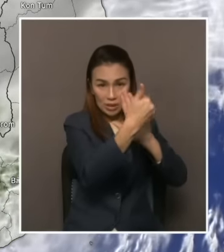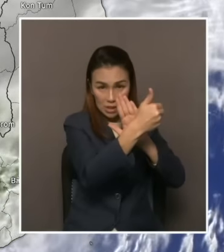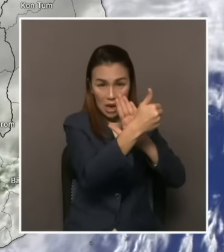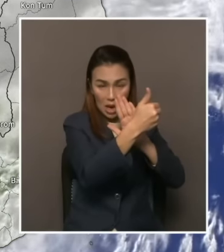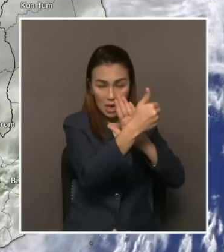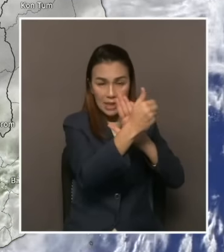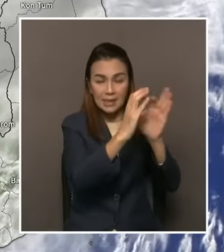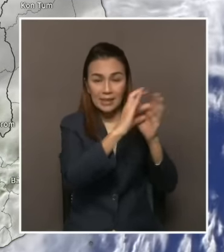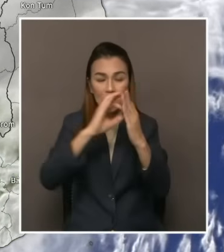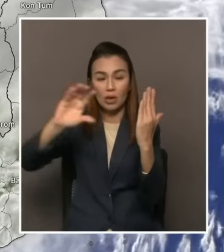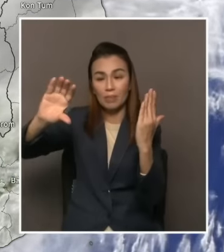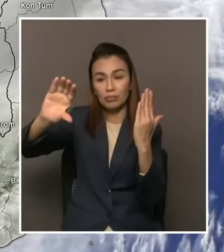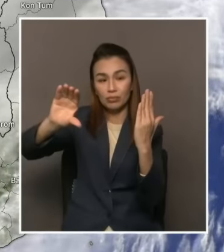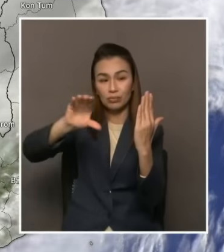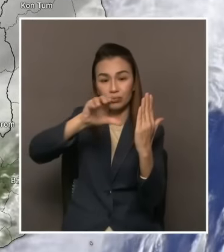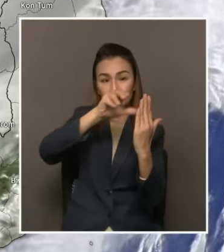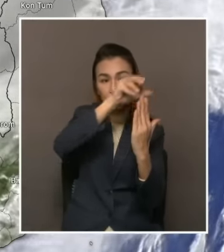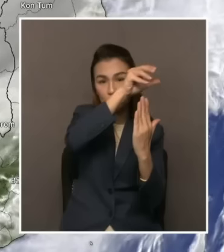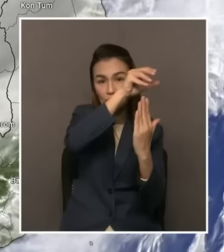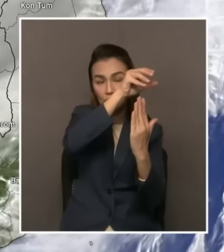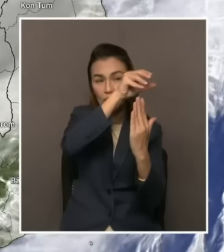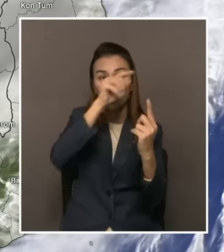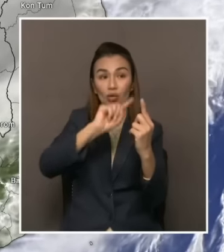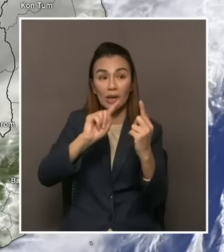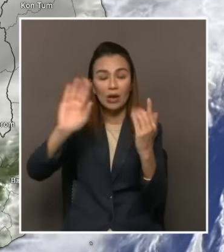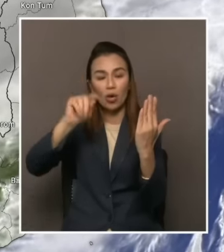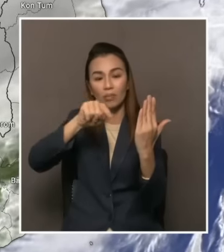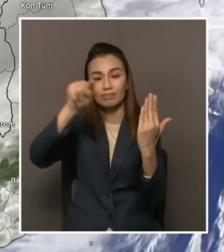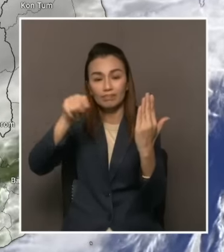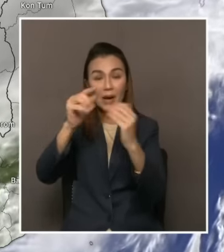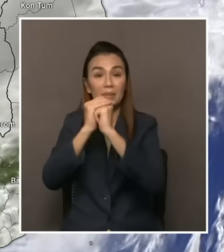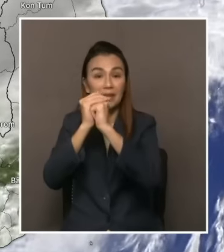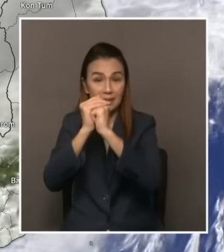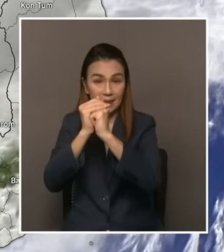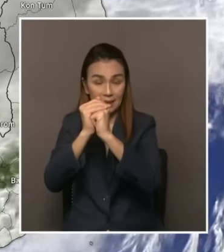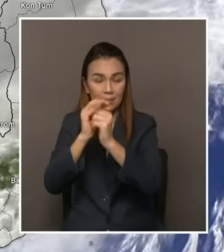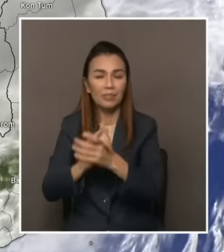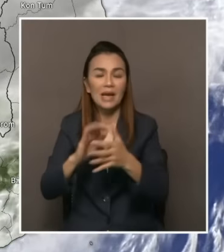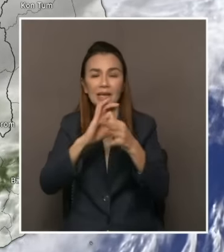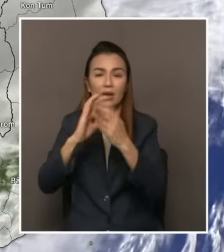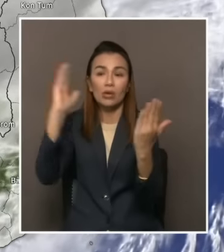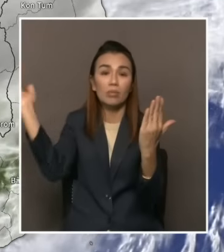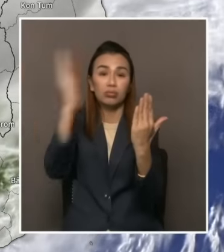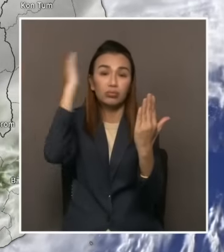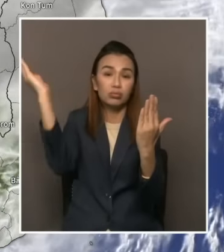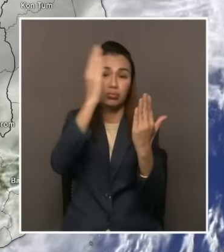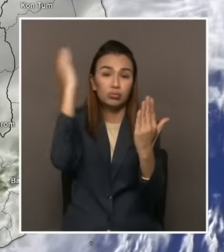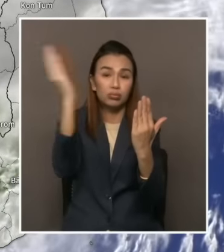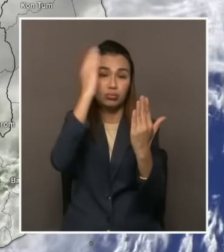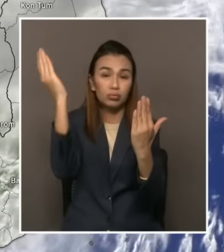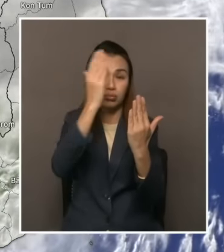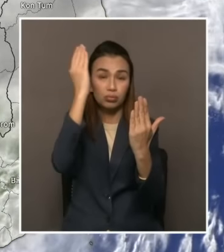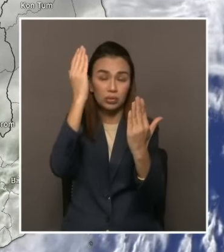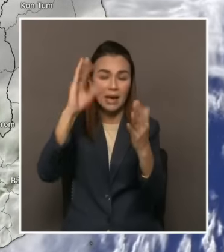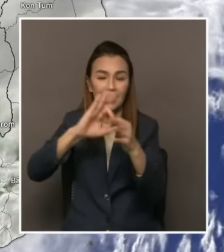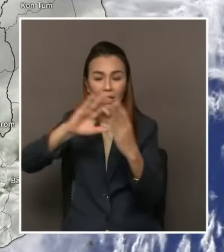เข้าสู่ย่มความกวดอากาต่ำประเวณกะหาหหหมประเทศจีน ประกอบกม Saums neat ใกำลงปันกลางพัสป